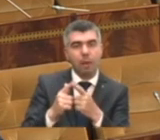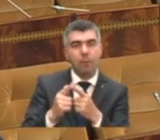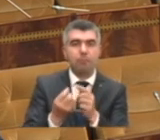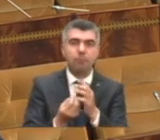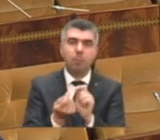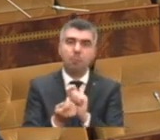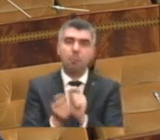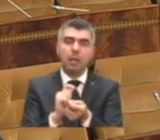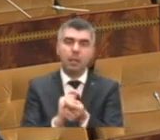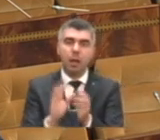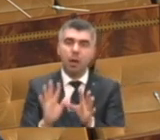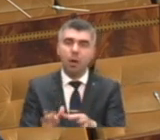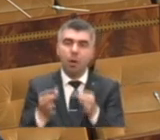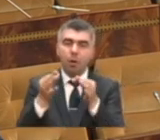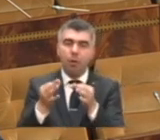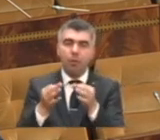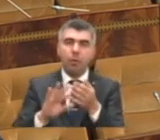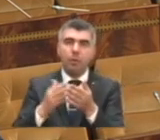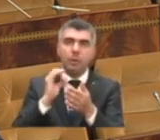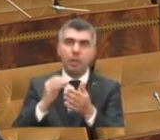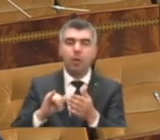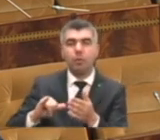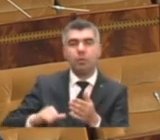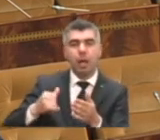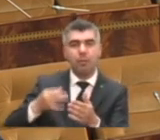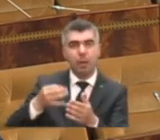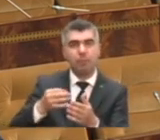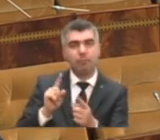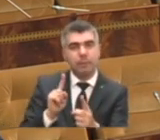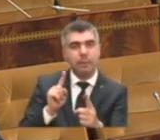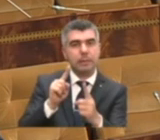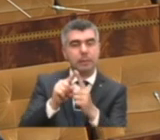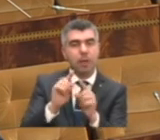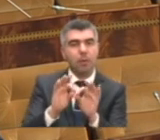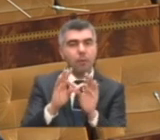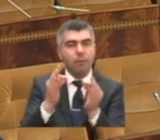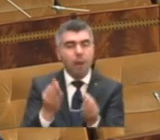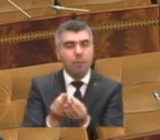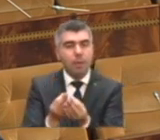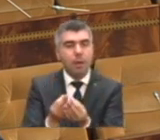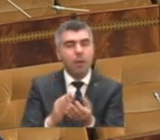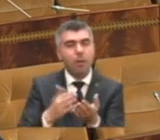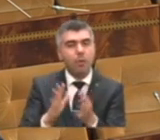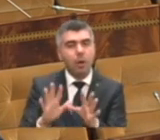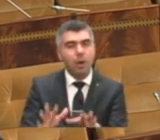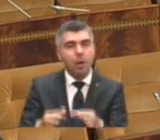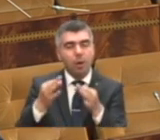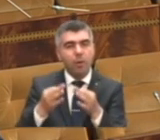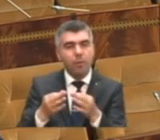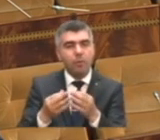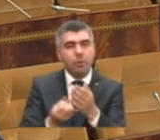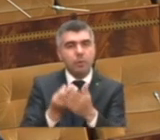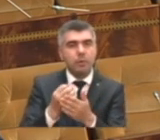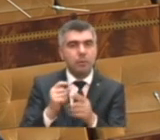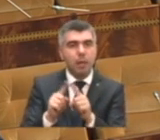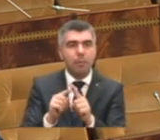اعتماد أساليب التقييم المستمر بمشاركة مساهمة الشباب وأسرهم والأخذ بعين الاعتبار مقترحاتهم وملاحظاتهم فورية على